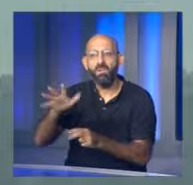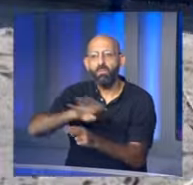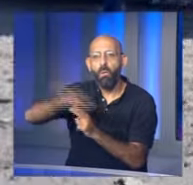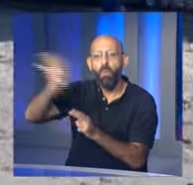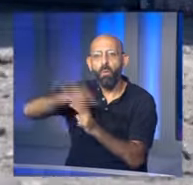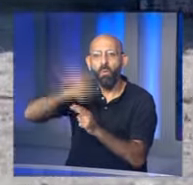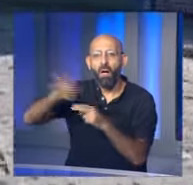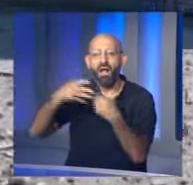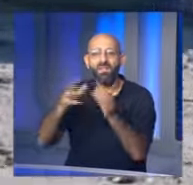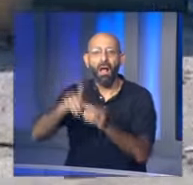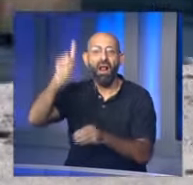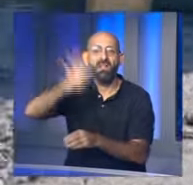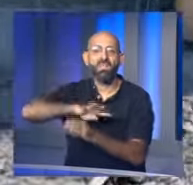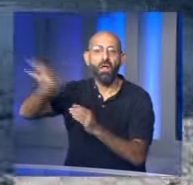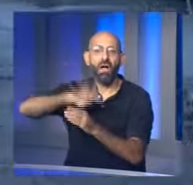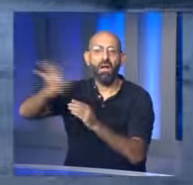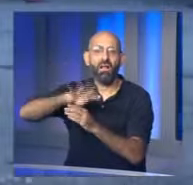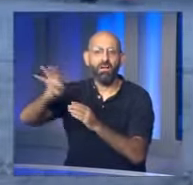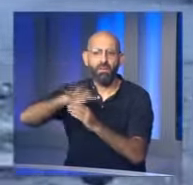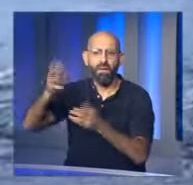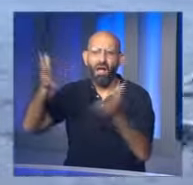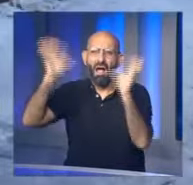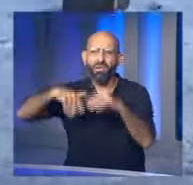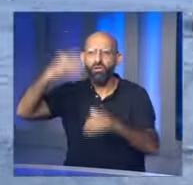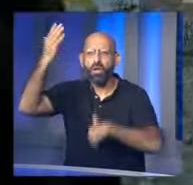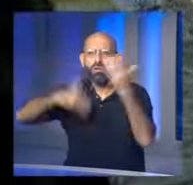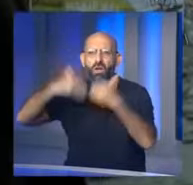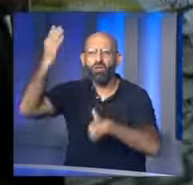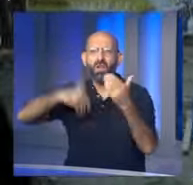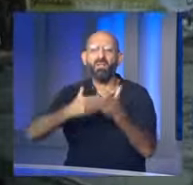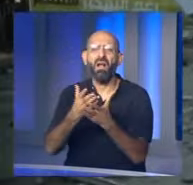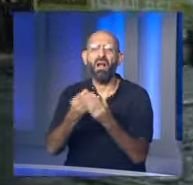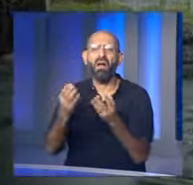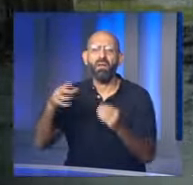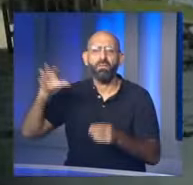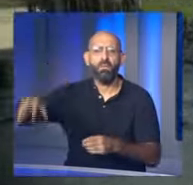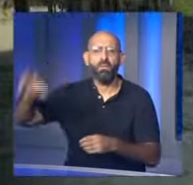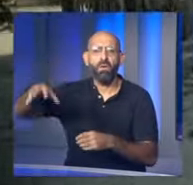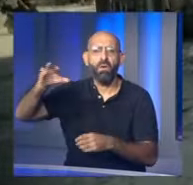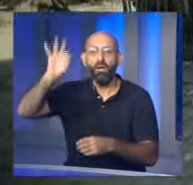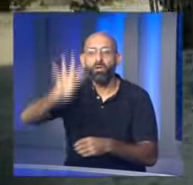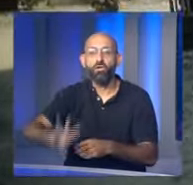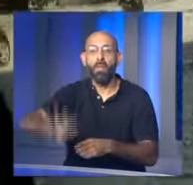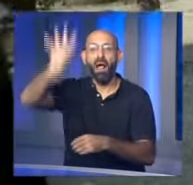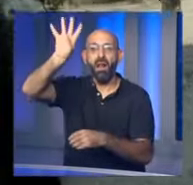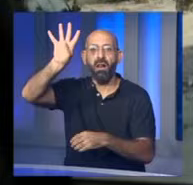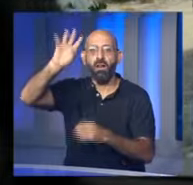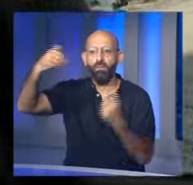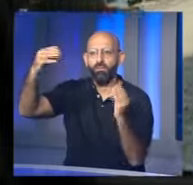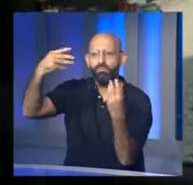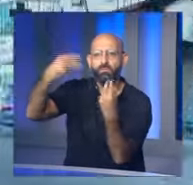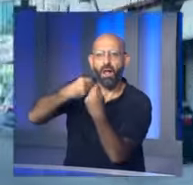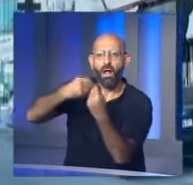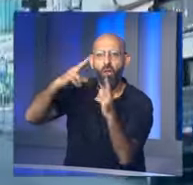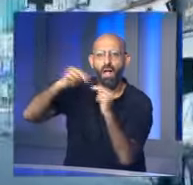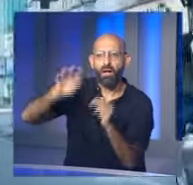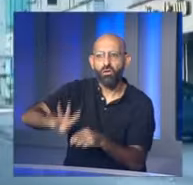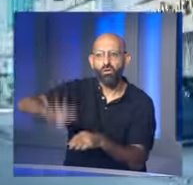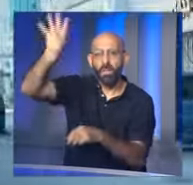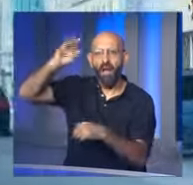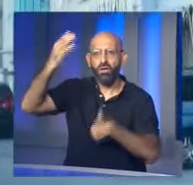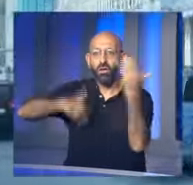تسجيل 1645 اصابه مباشره في الابنيه بفعل صواريخ حزب الله في الخط الامام للمستوطنات